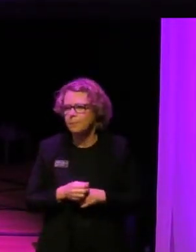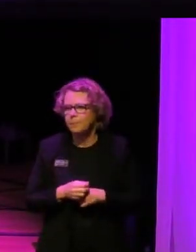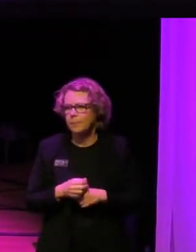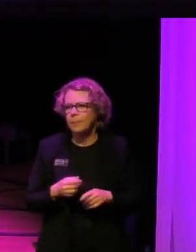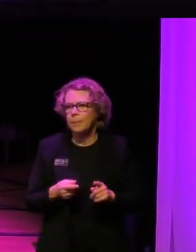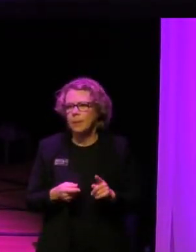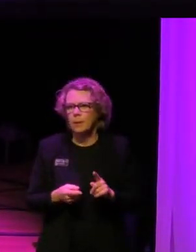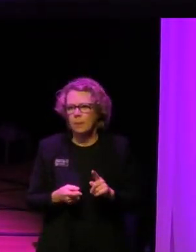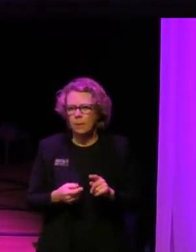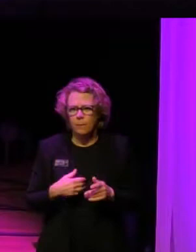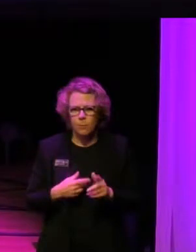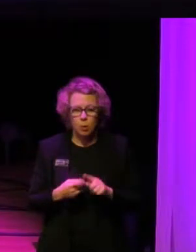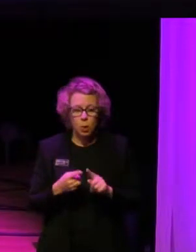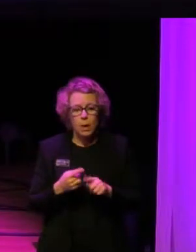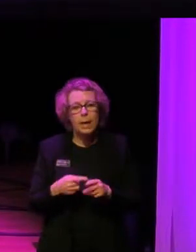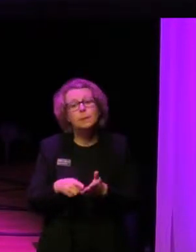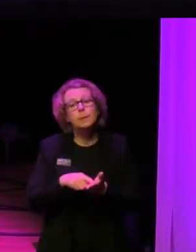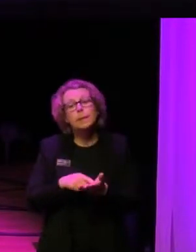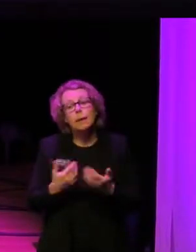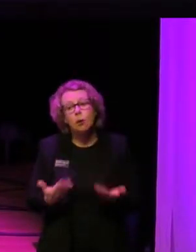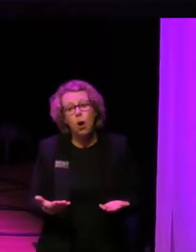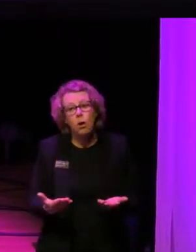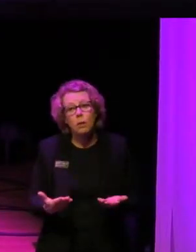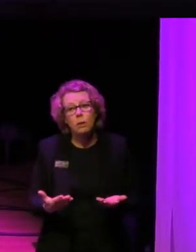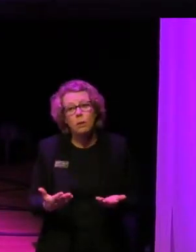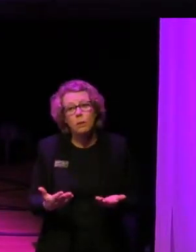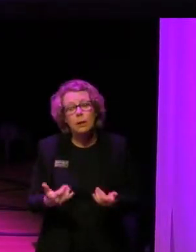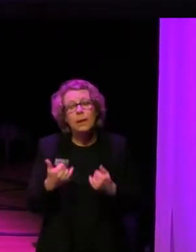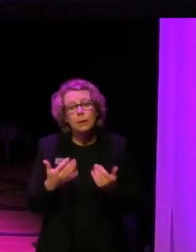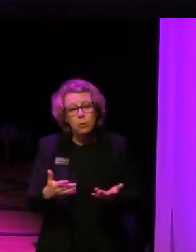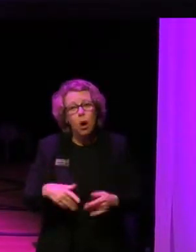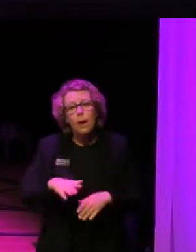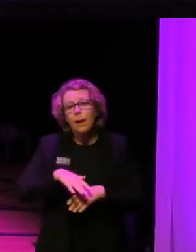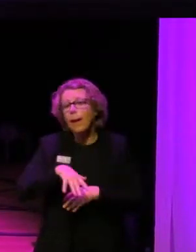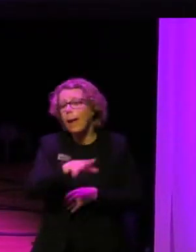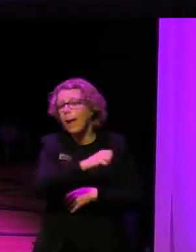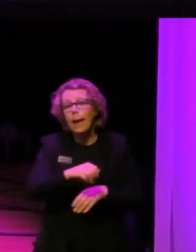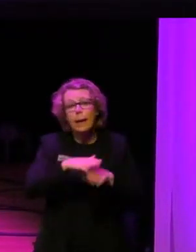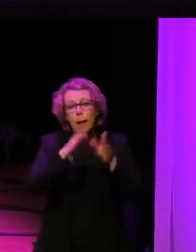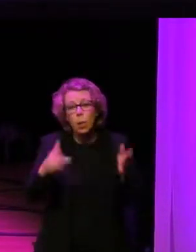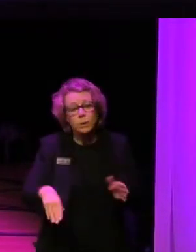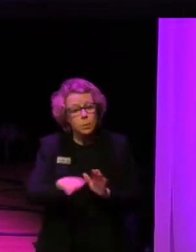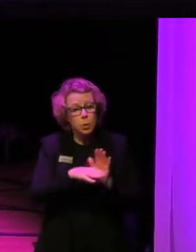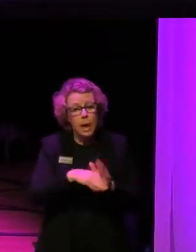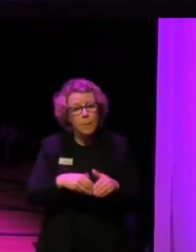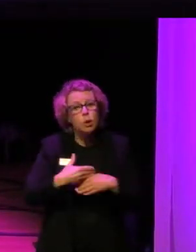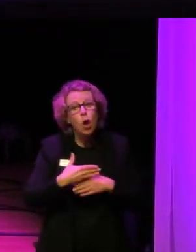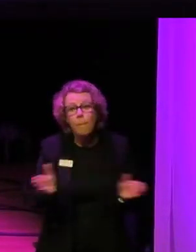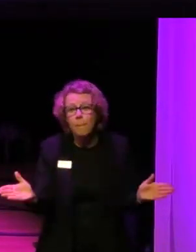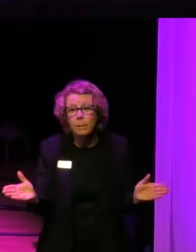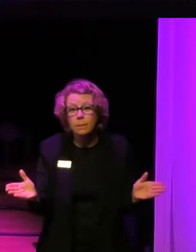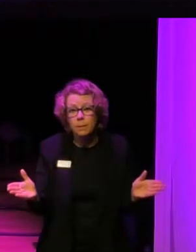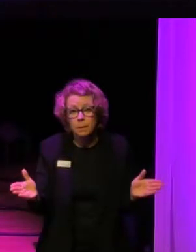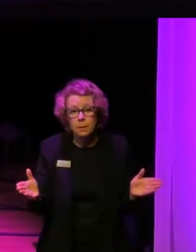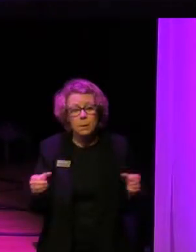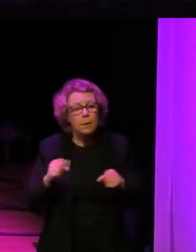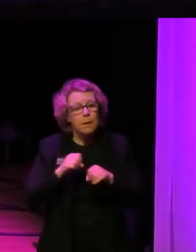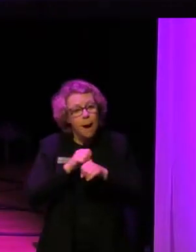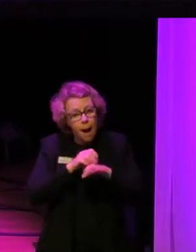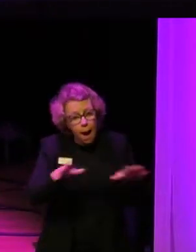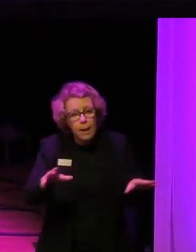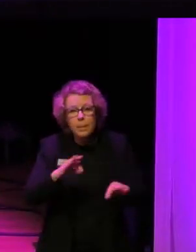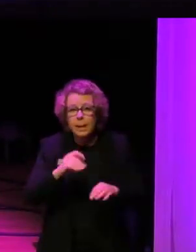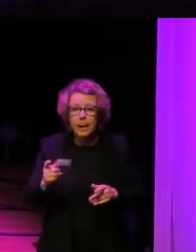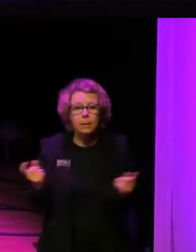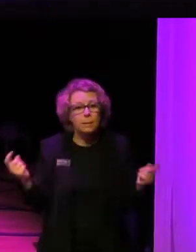det en ganska speciell dag idag, för idag är hela huset öppet och hela programmet är öppet. Det är en dag för allmänheten och